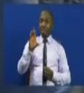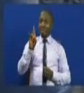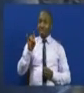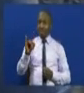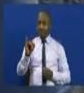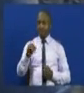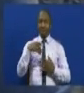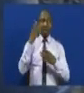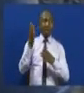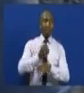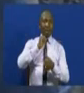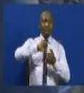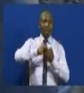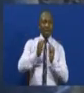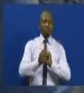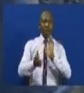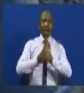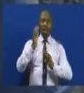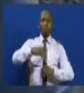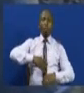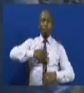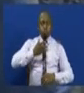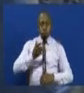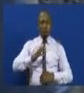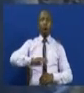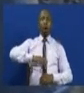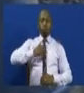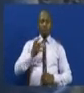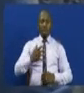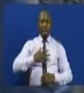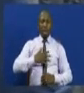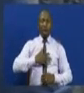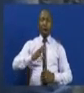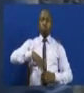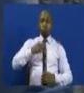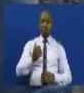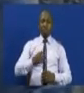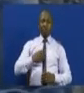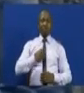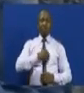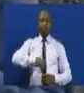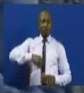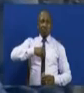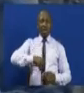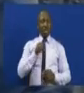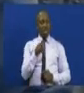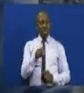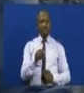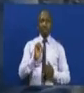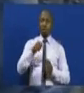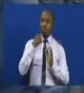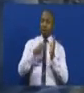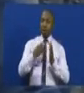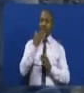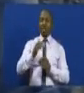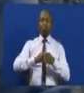kwamba wanapata matatizo ya kuanza kucheua na kupata heartburn, Hasa vyote hivyo inafanya njimani yeru tumie